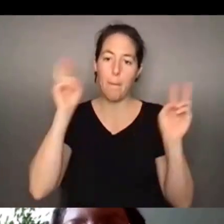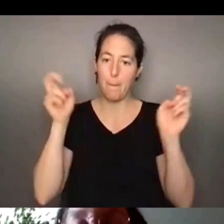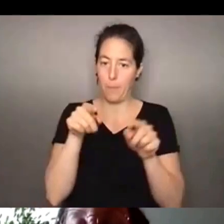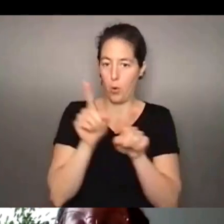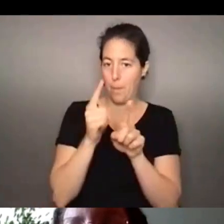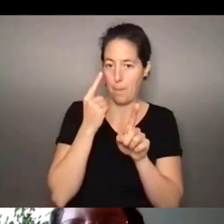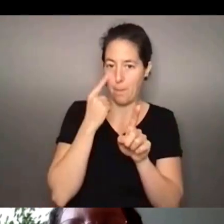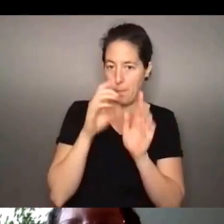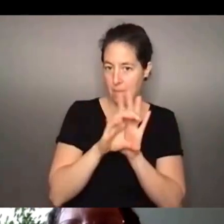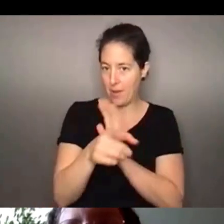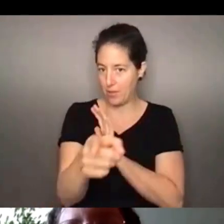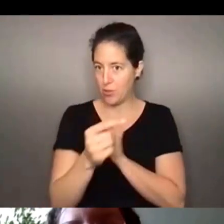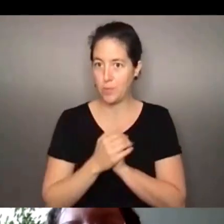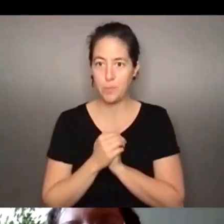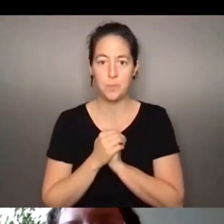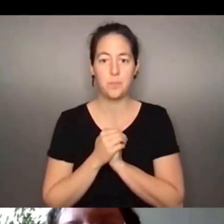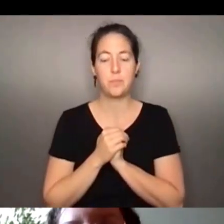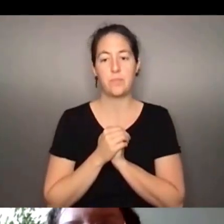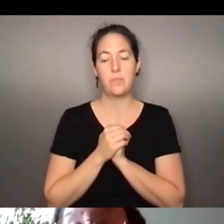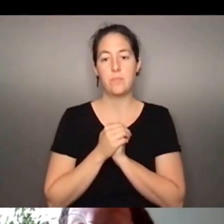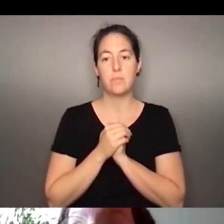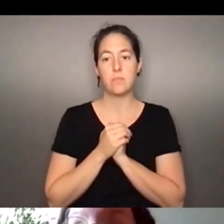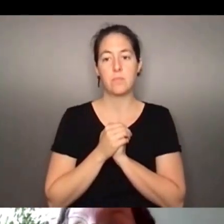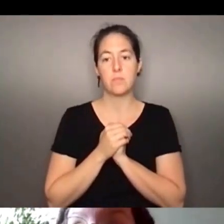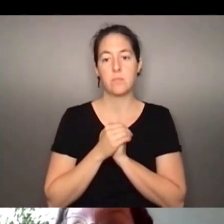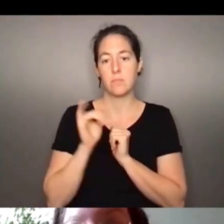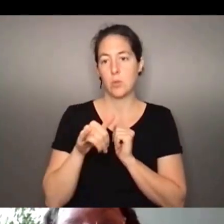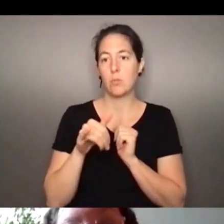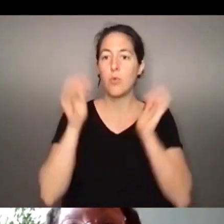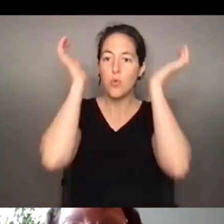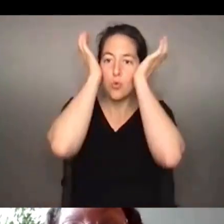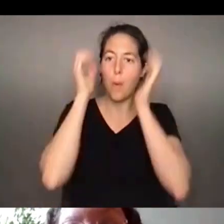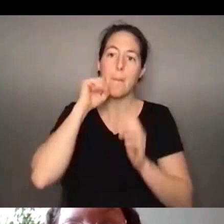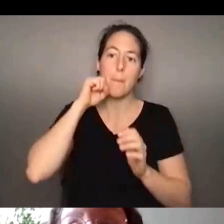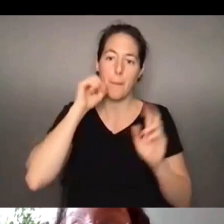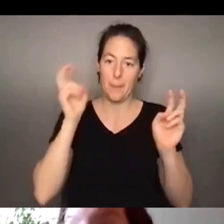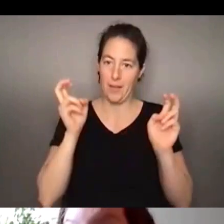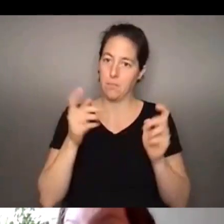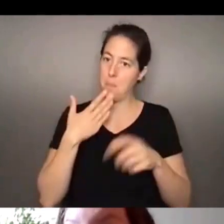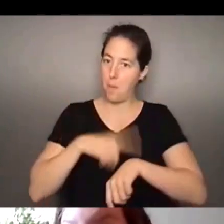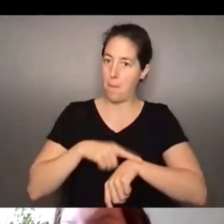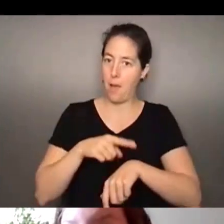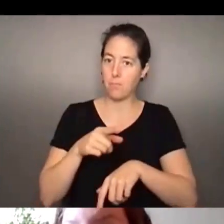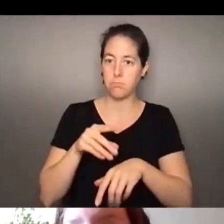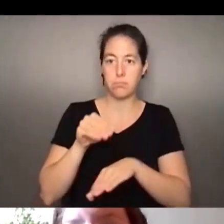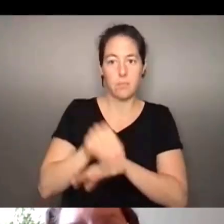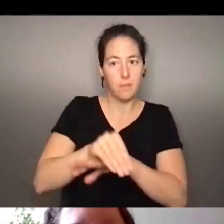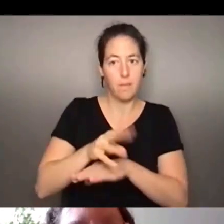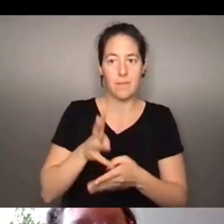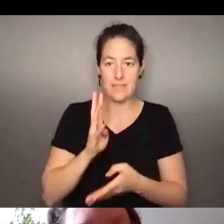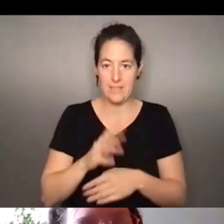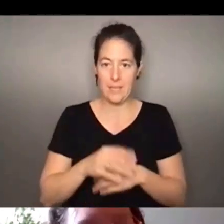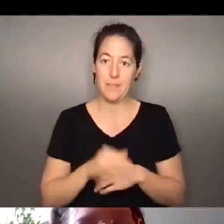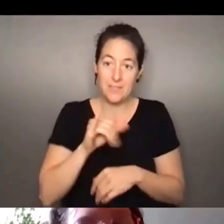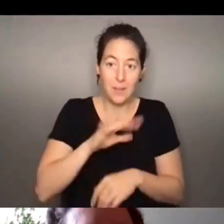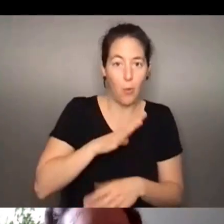ici. Ce sont les choux pommés. Puis, ça va être le temps de les fertiliser, si vous en avez chez vous. Nous, on s'est pas